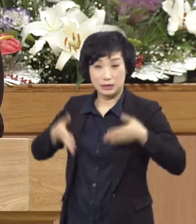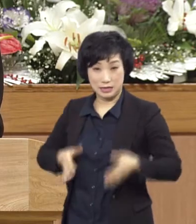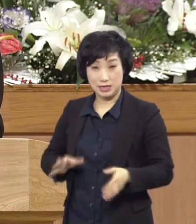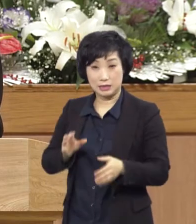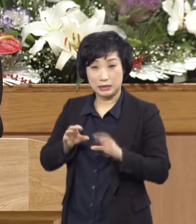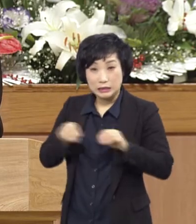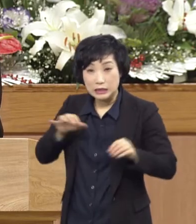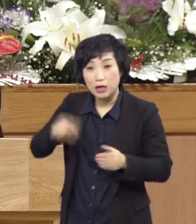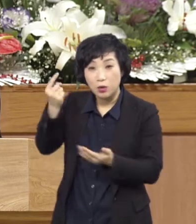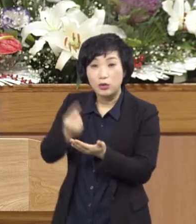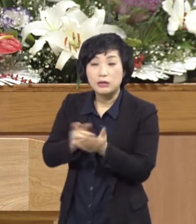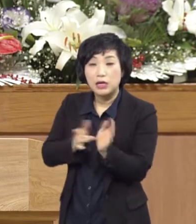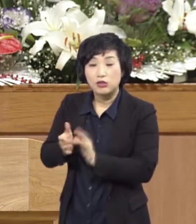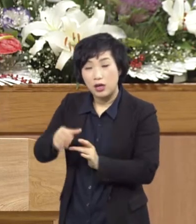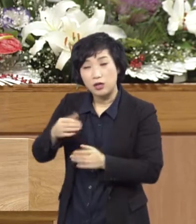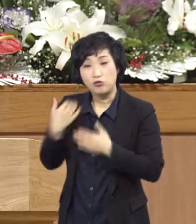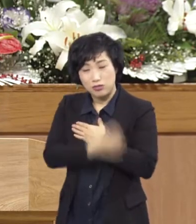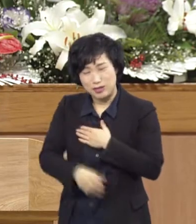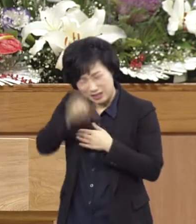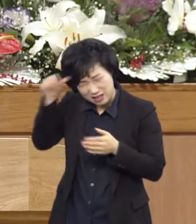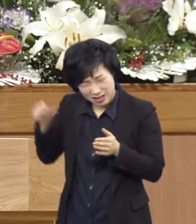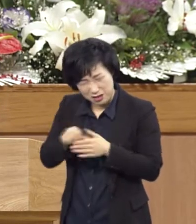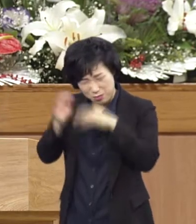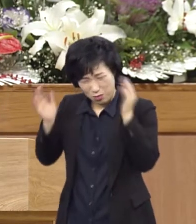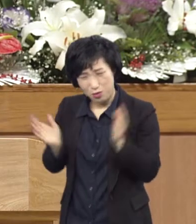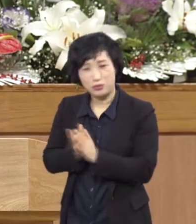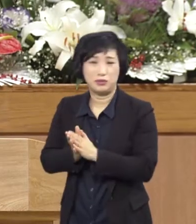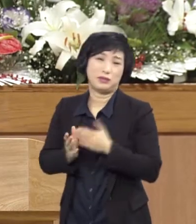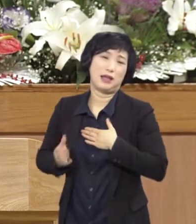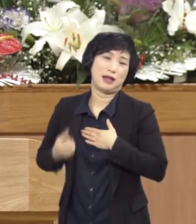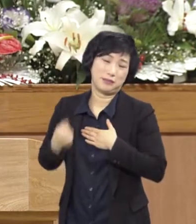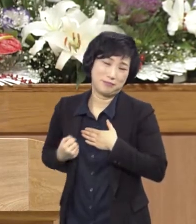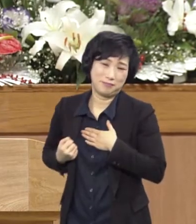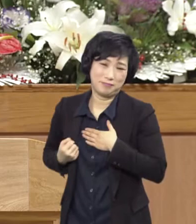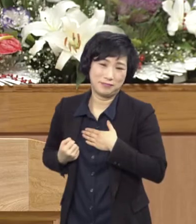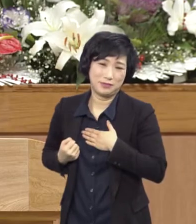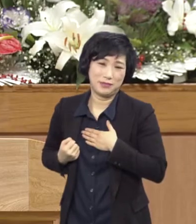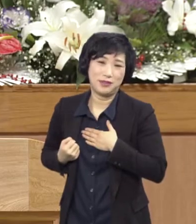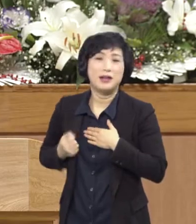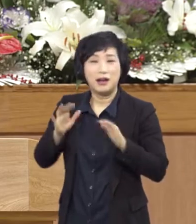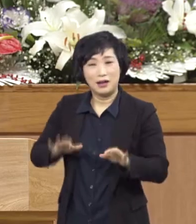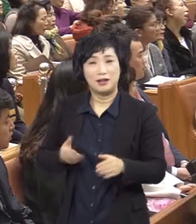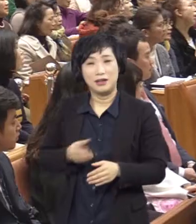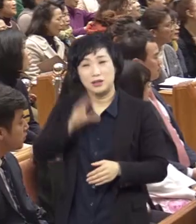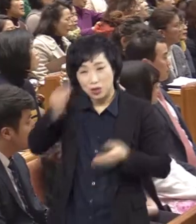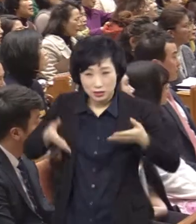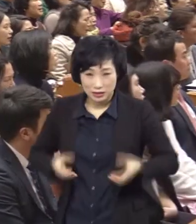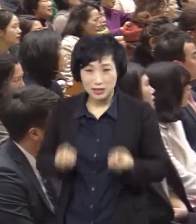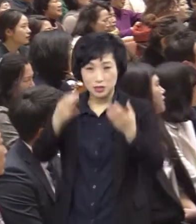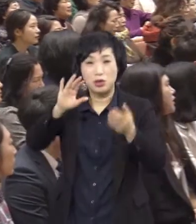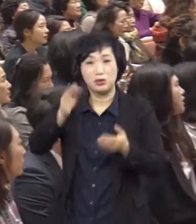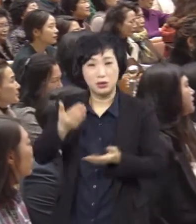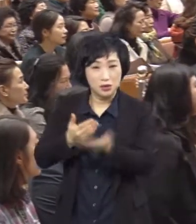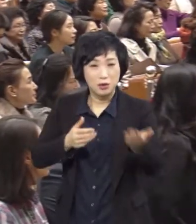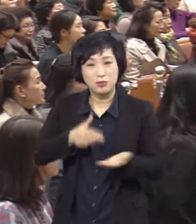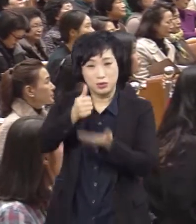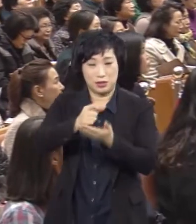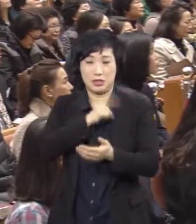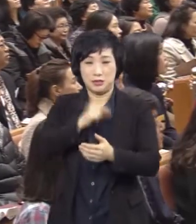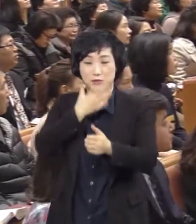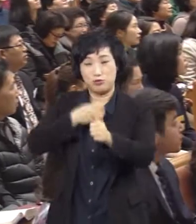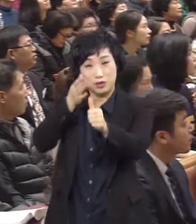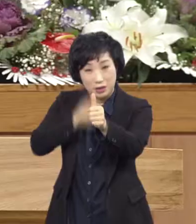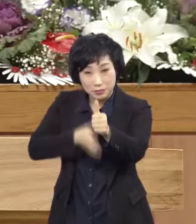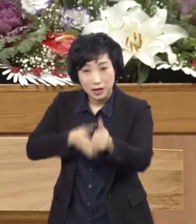오신 예수의 육체의 생애를 가진 성탄이 되기를 주님의 이름으로 축원합니다. 그